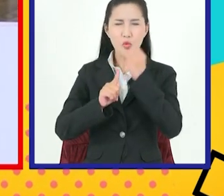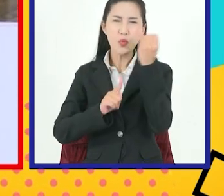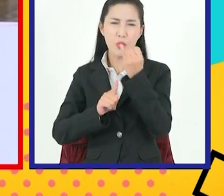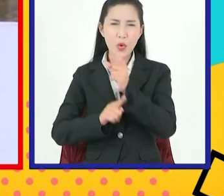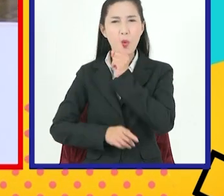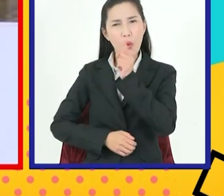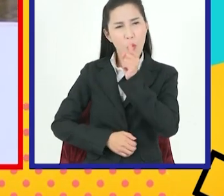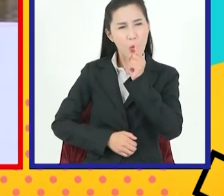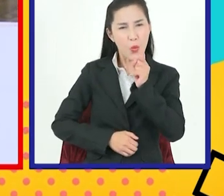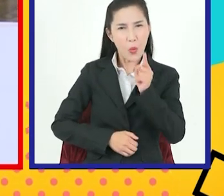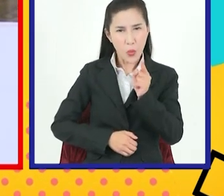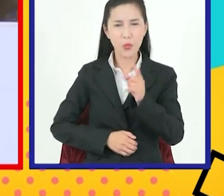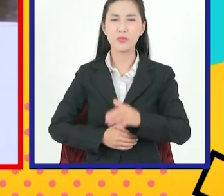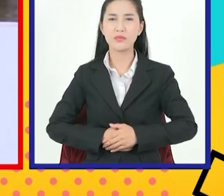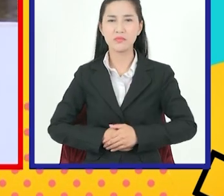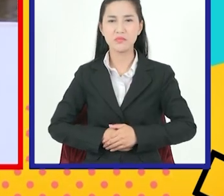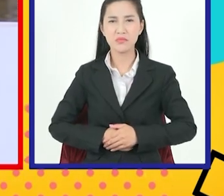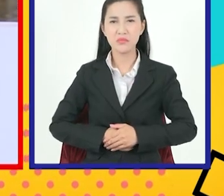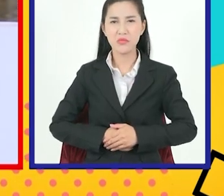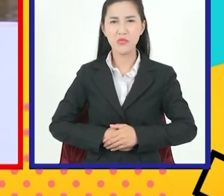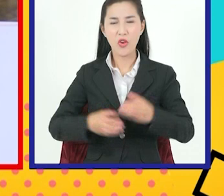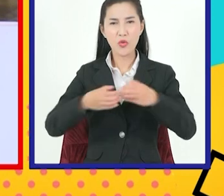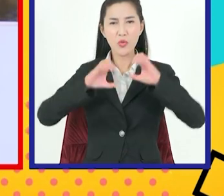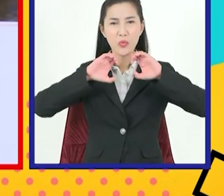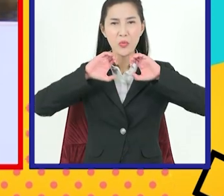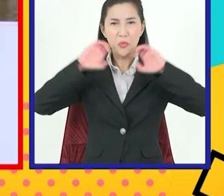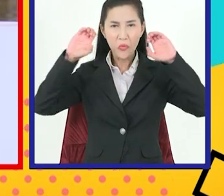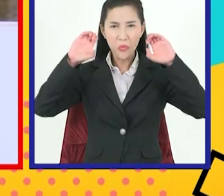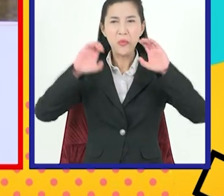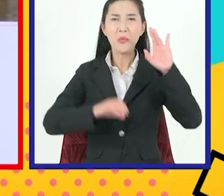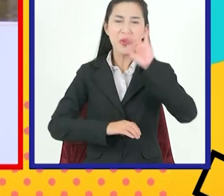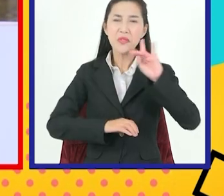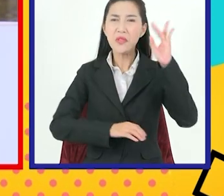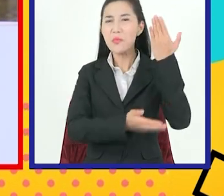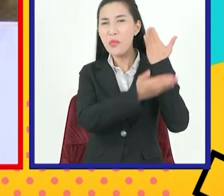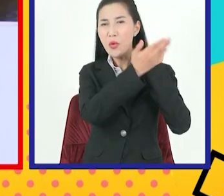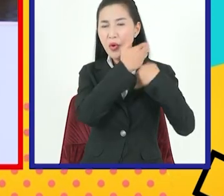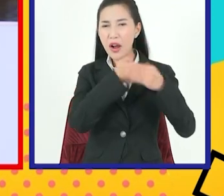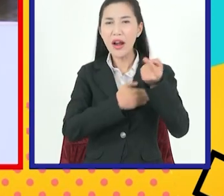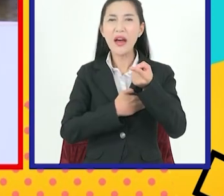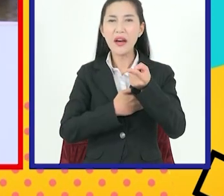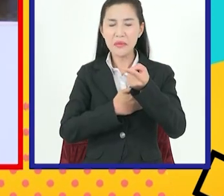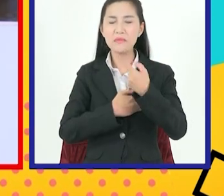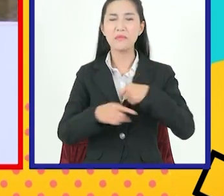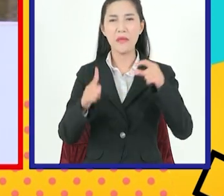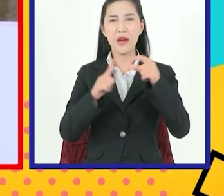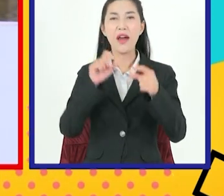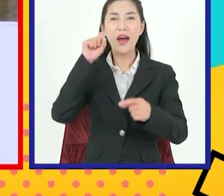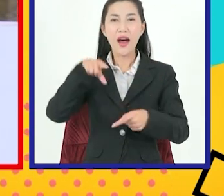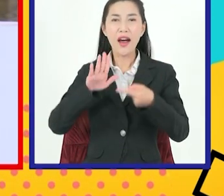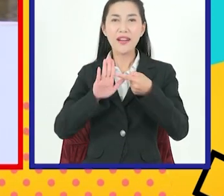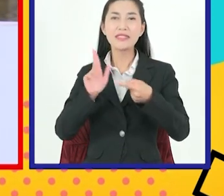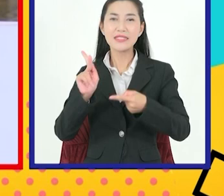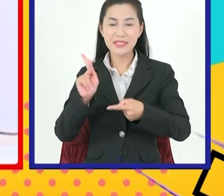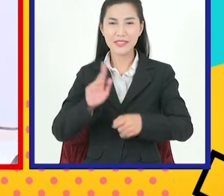ำหนิคนนั้นตำหนิคนนี้หาว่าฝั่งรัฐบาลนี่เป็นฟอสซิลบ้างนะครับก็ขึ้นมาแก้ต่างว่าเป็นซากนะ